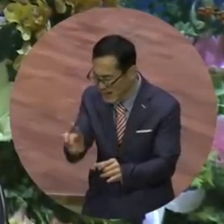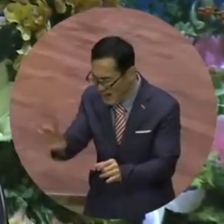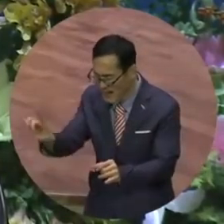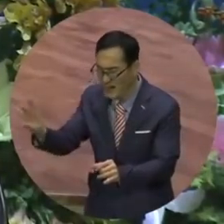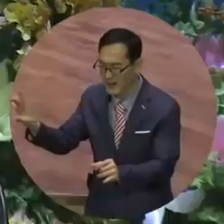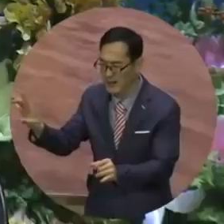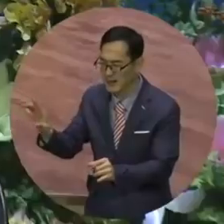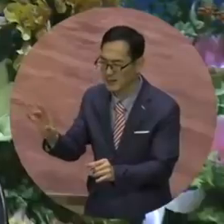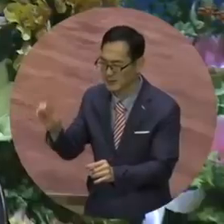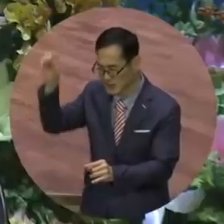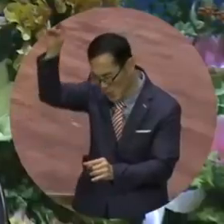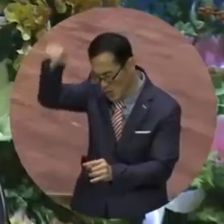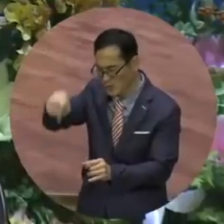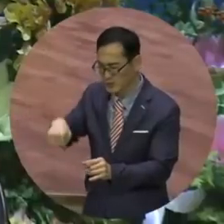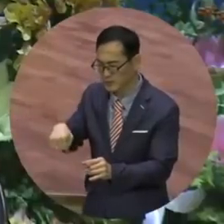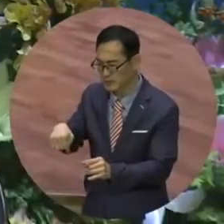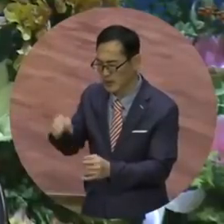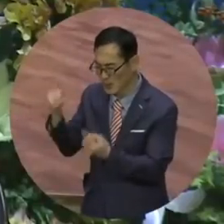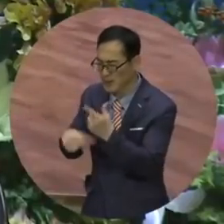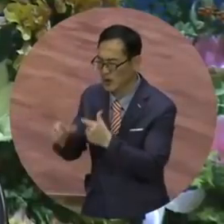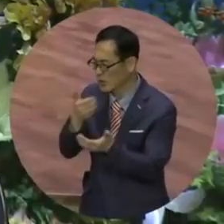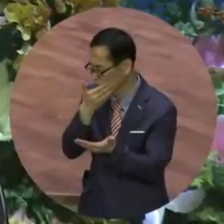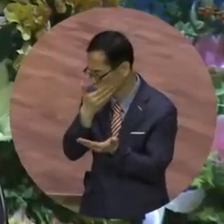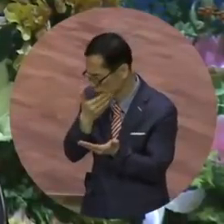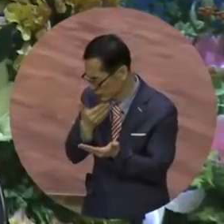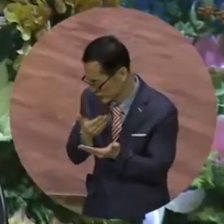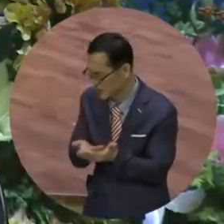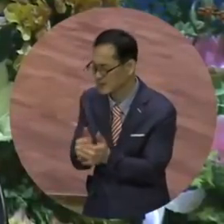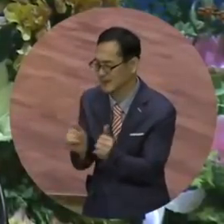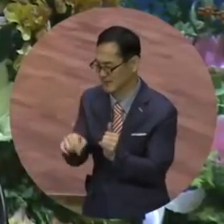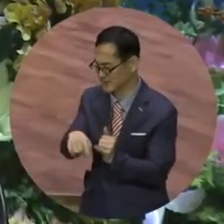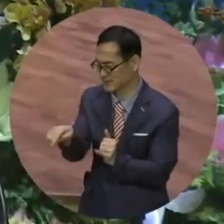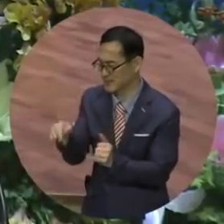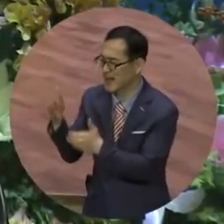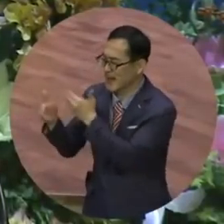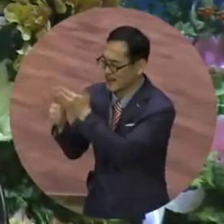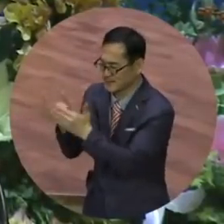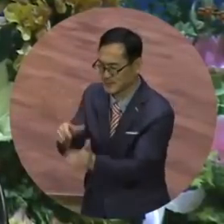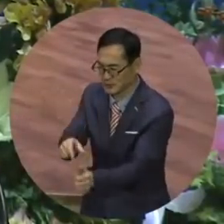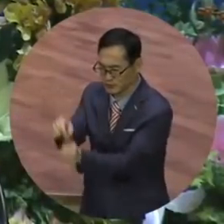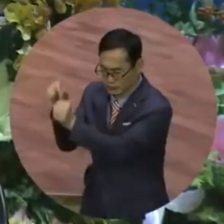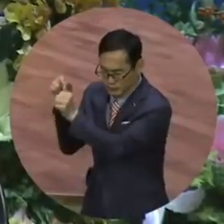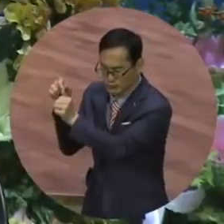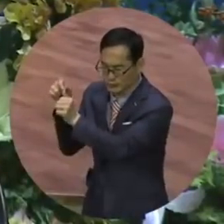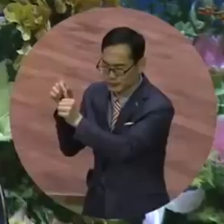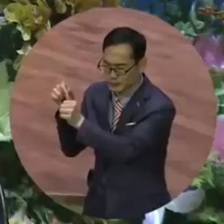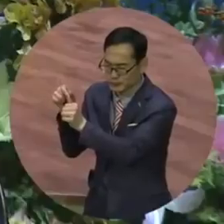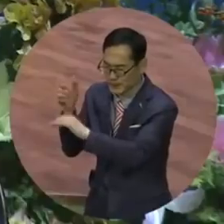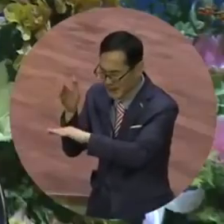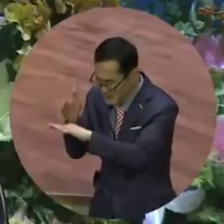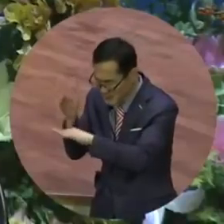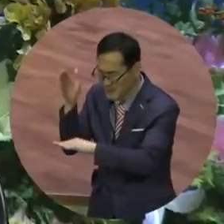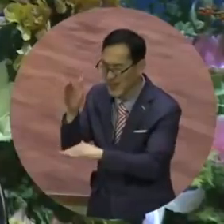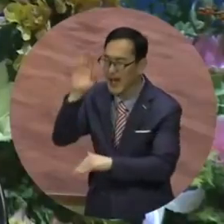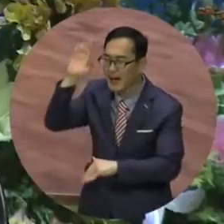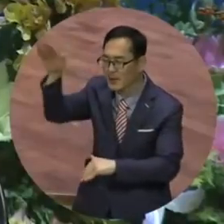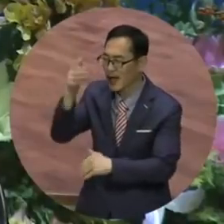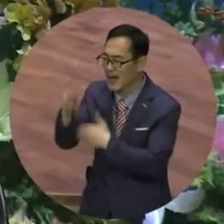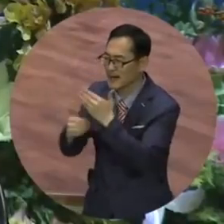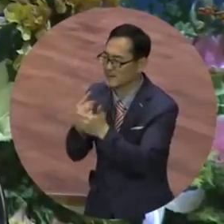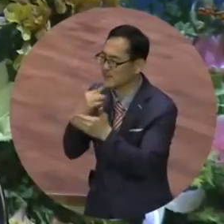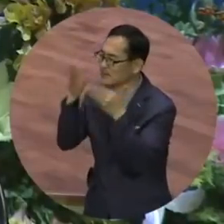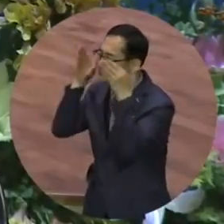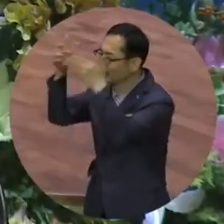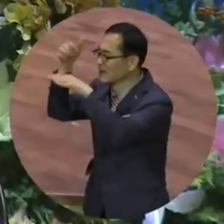하나님 형상으로 회복시켜 주시니 감사합니다. 이제부터 하나님 앞에 예배하게 하여 주시옵시고 세상 말